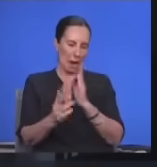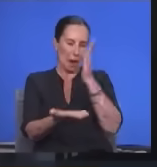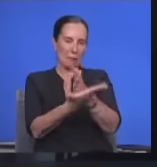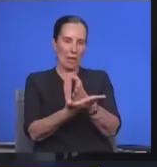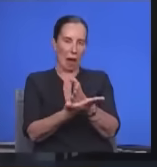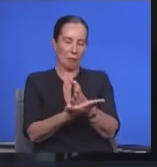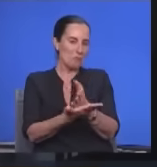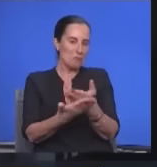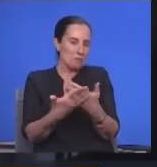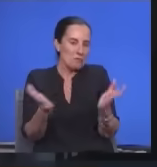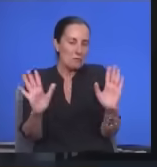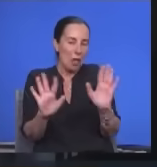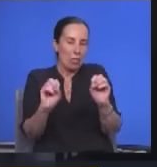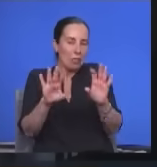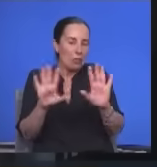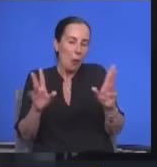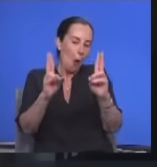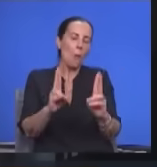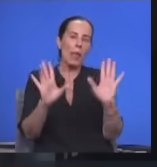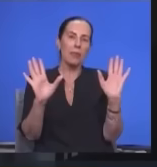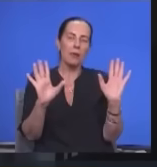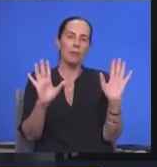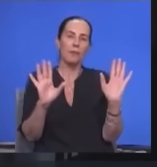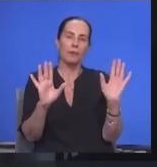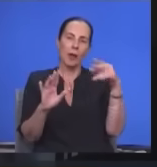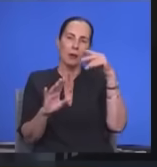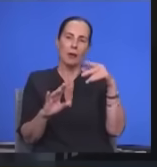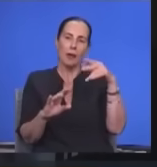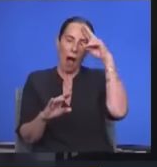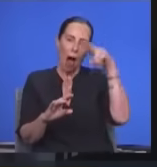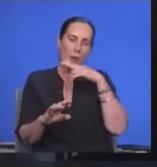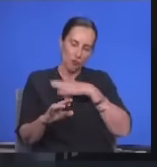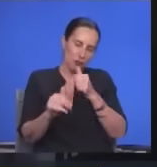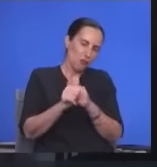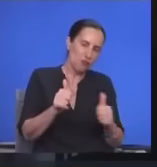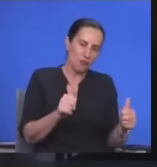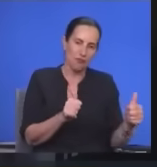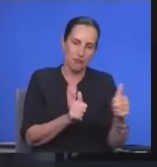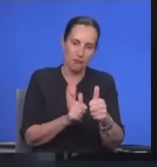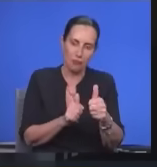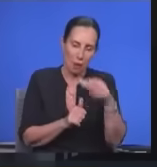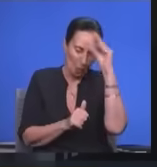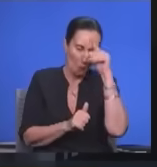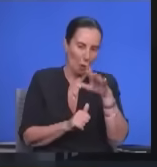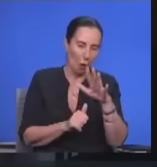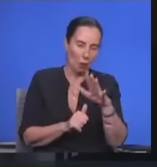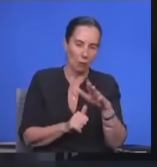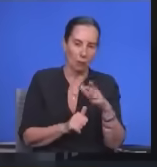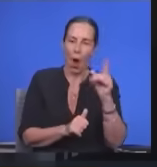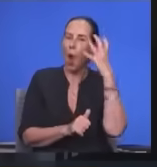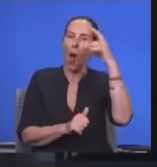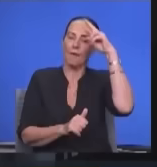ללא שום סימנים התראה שהוא עומד. אז אבא פשוט עקף אותו, ובחור בעצם כנראה לא אהב